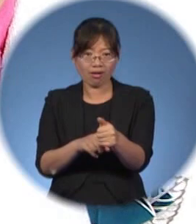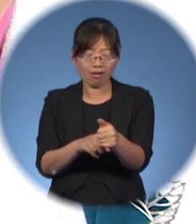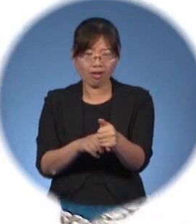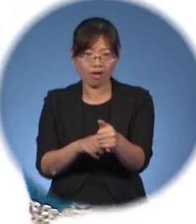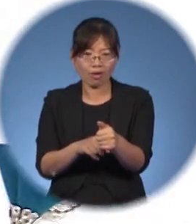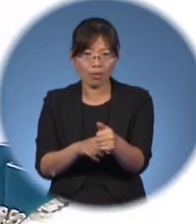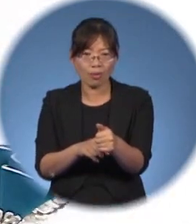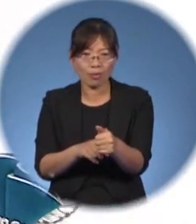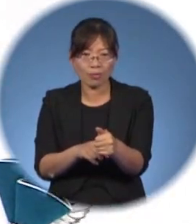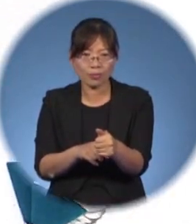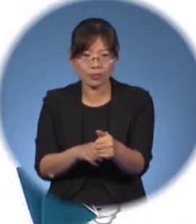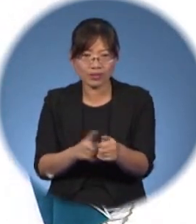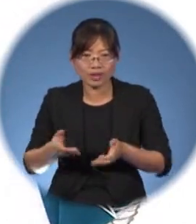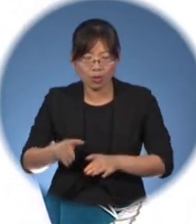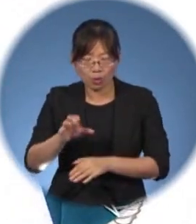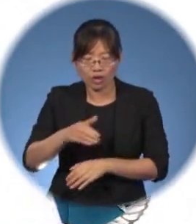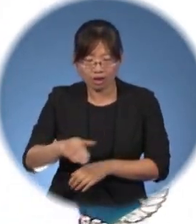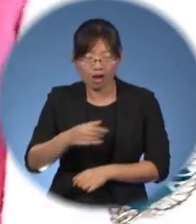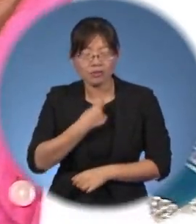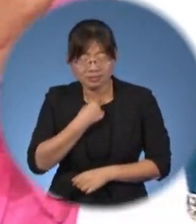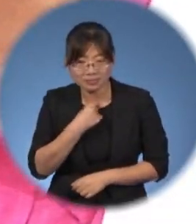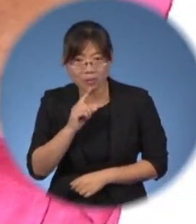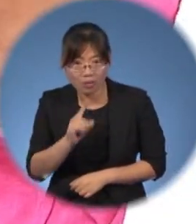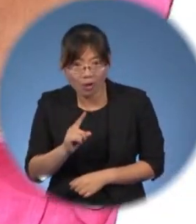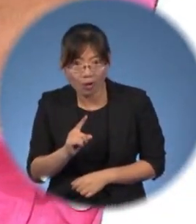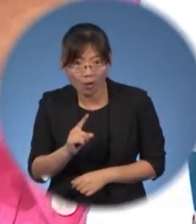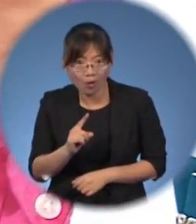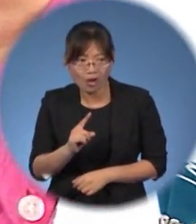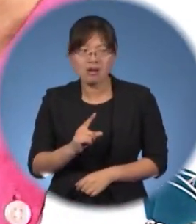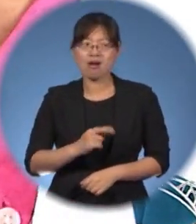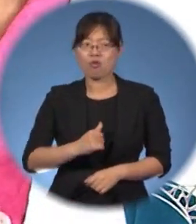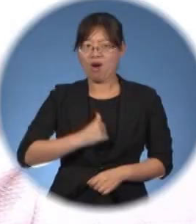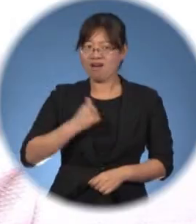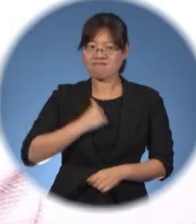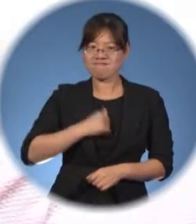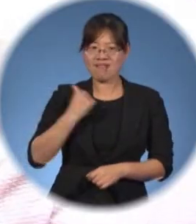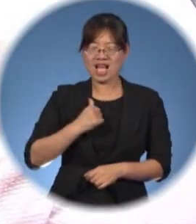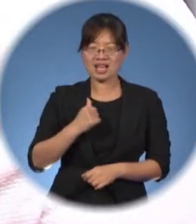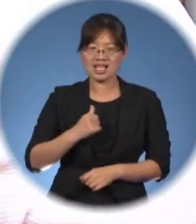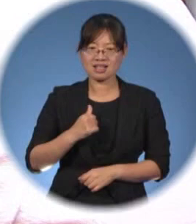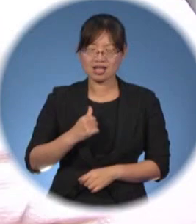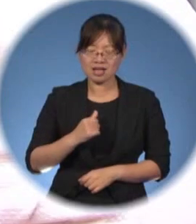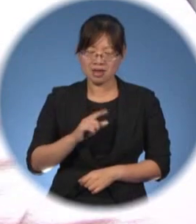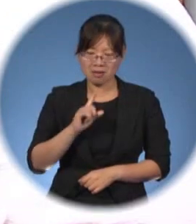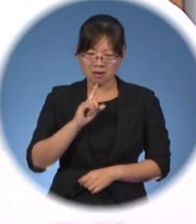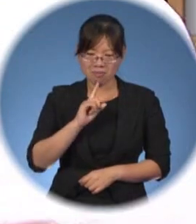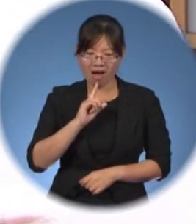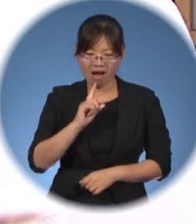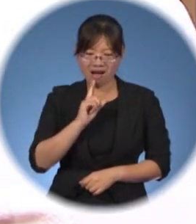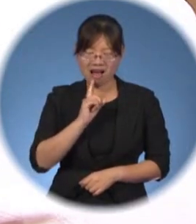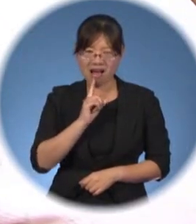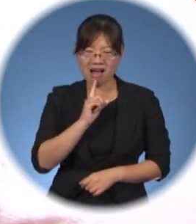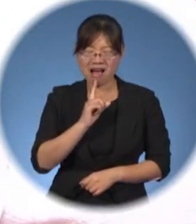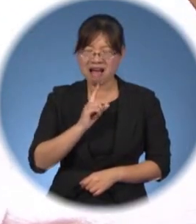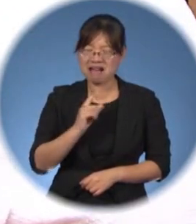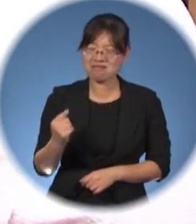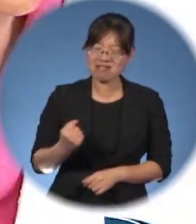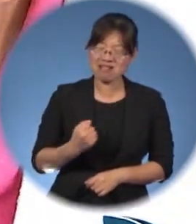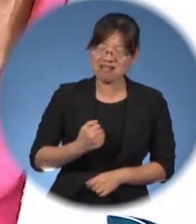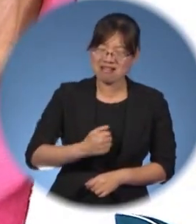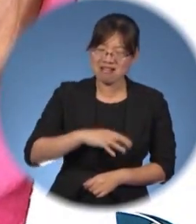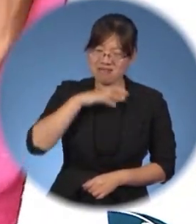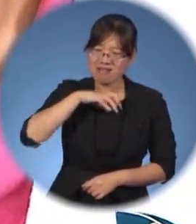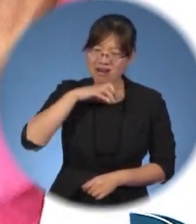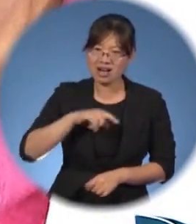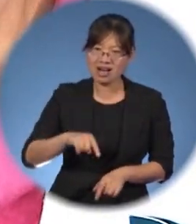응? 고향에 가고 싶디요. 얼마나 화가 나는지요. 야, 그걸 말이라고 하냐. 내가